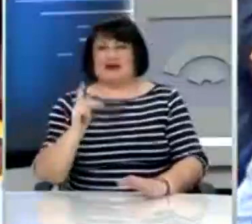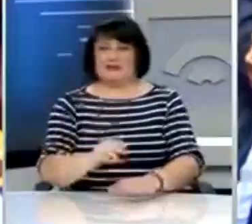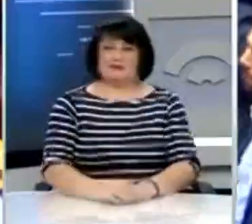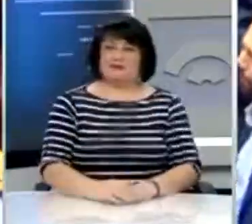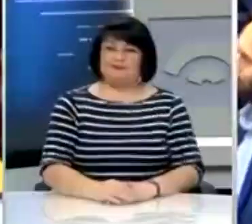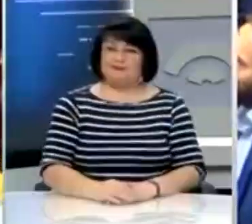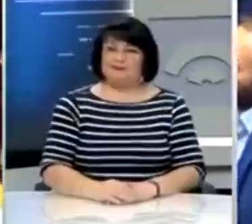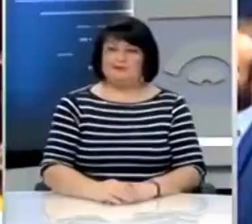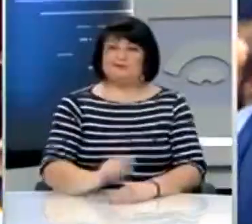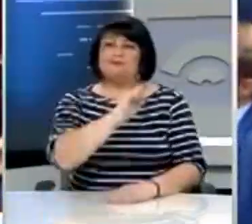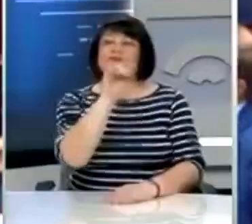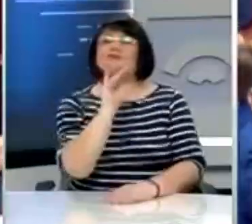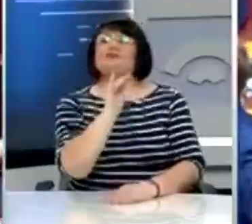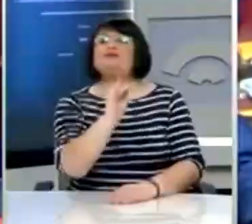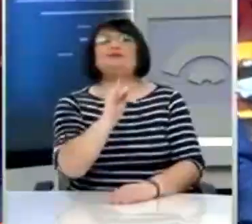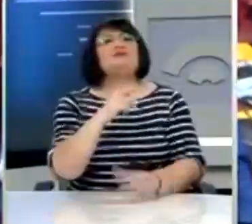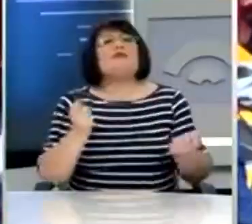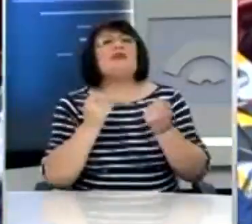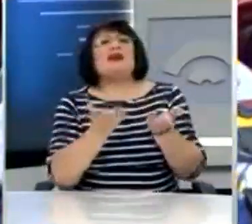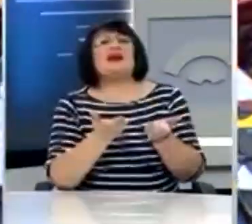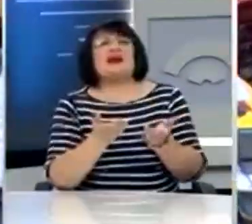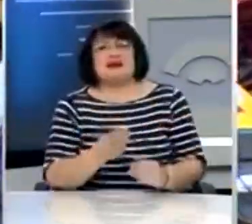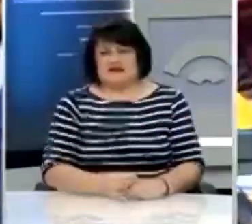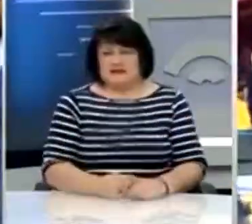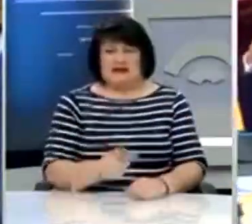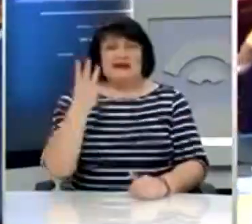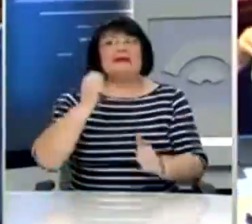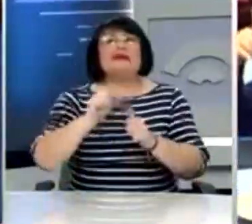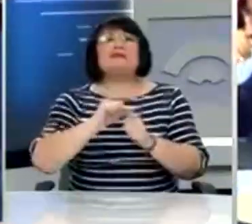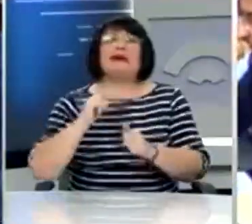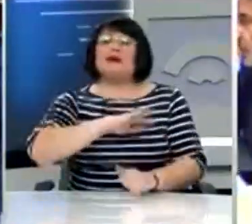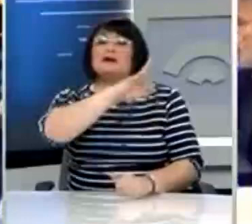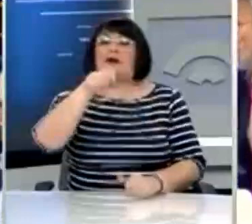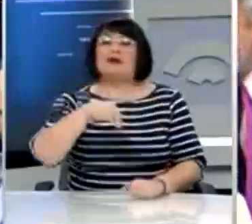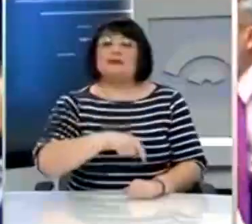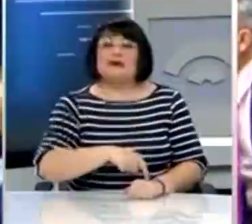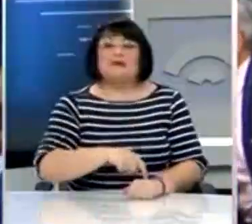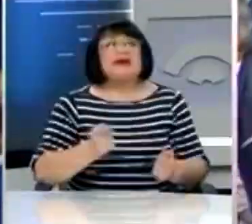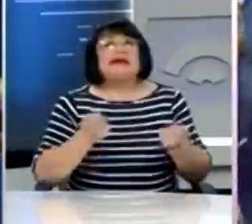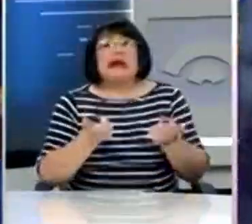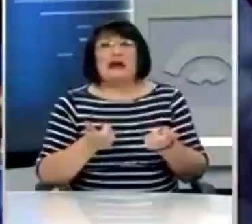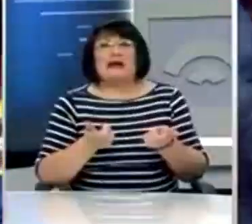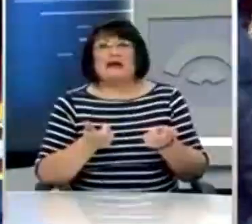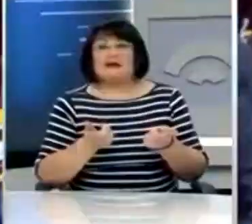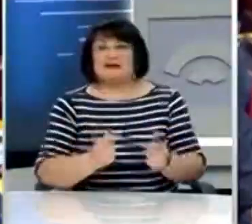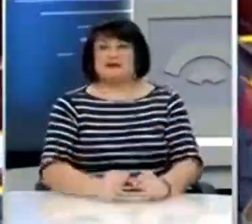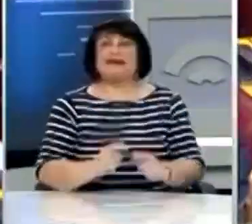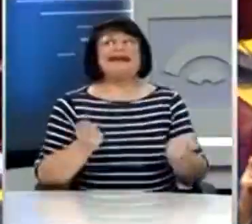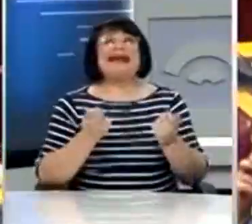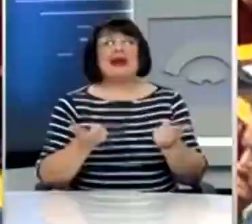είναι τι έκανε, τι κάνατε αυτούς τους τρεις μήνες μέχρι να φτάσει ο κόμπος στο